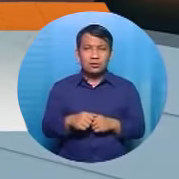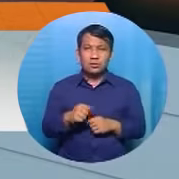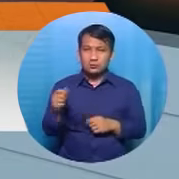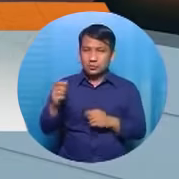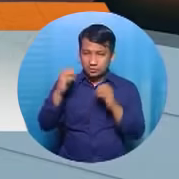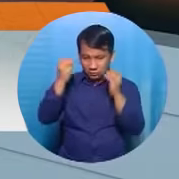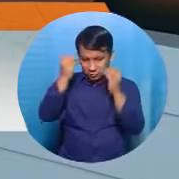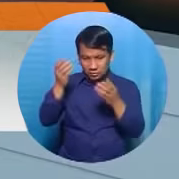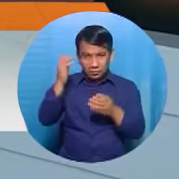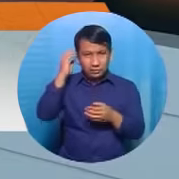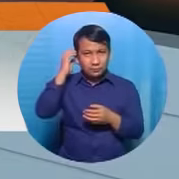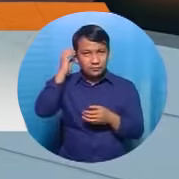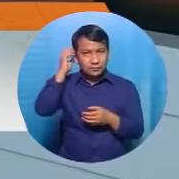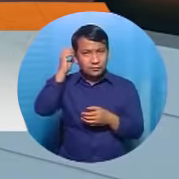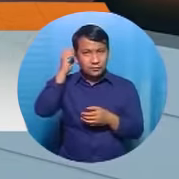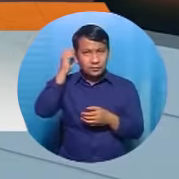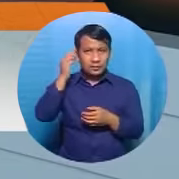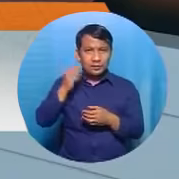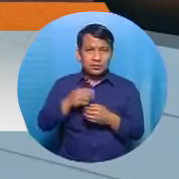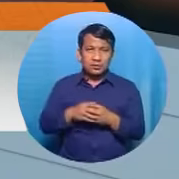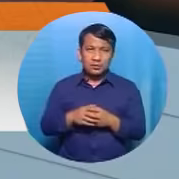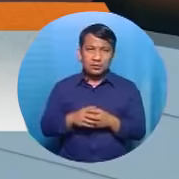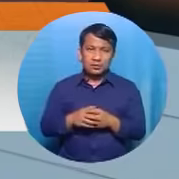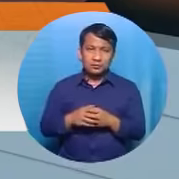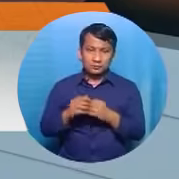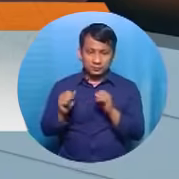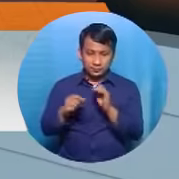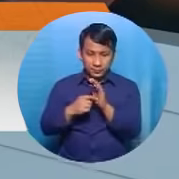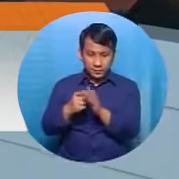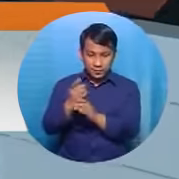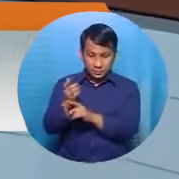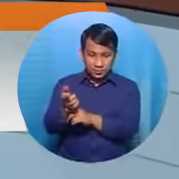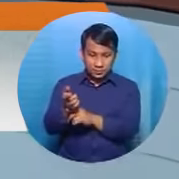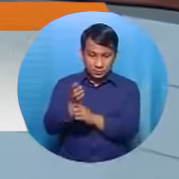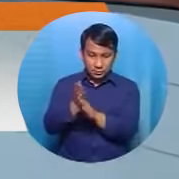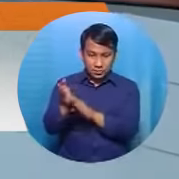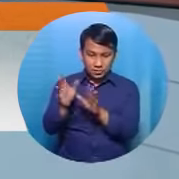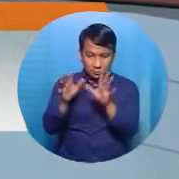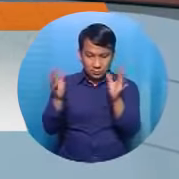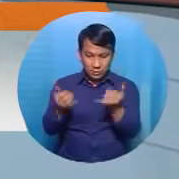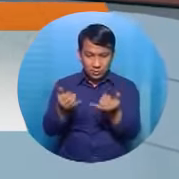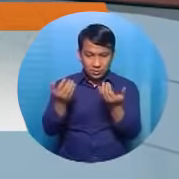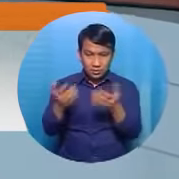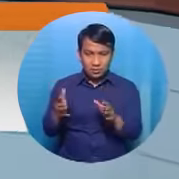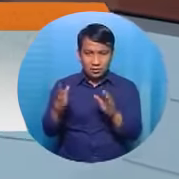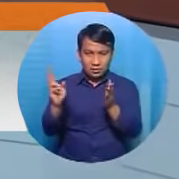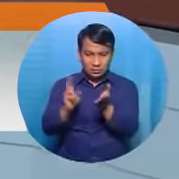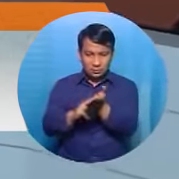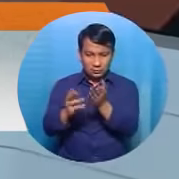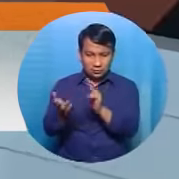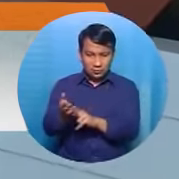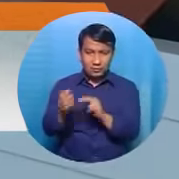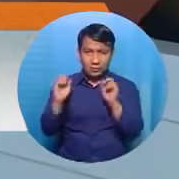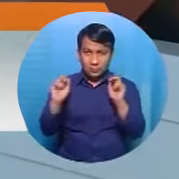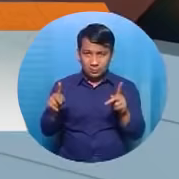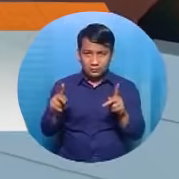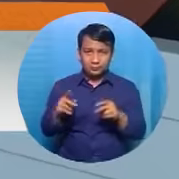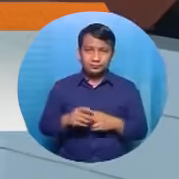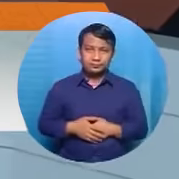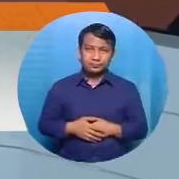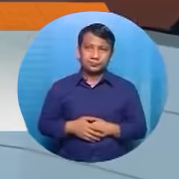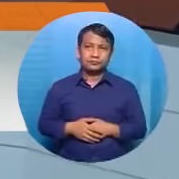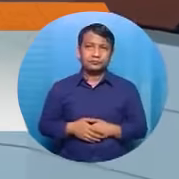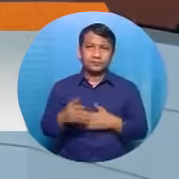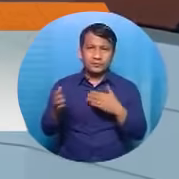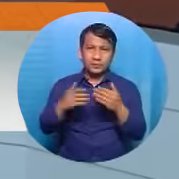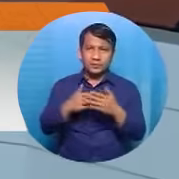ano yung namin. Tama. Yung office namin. Pagkatapos po sa inyo, sir, diretso sila sa barangay at doon sa barangay, magkakapirmahan sila. Yung po. Opo, sir. Kung ano